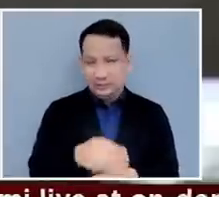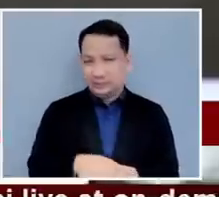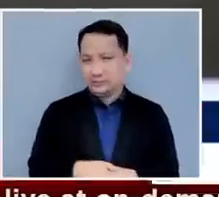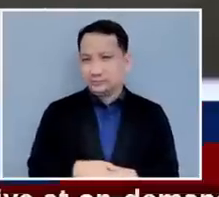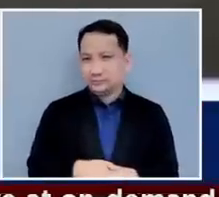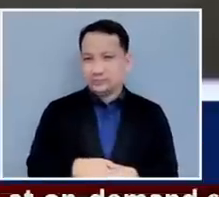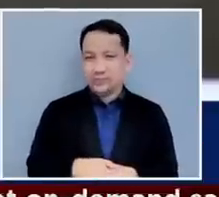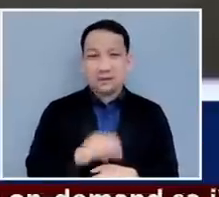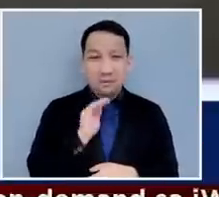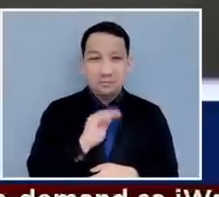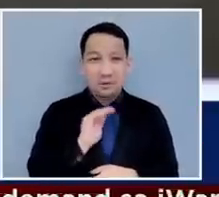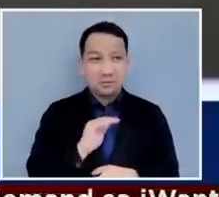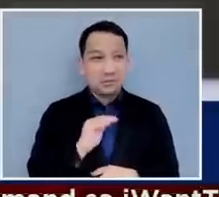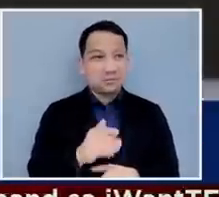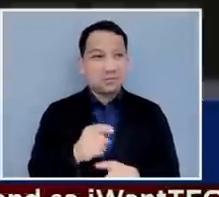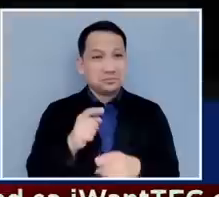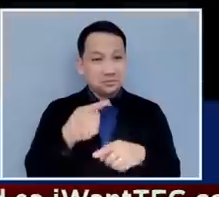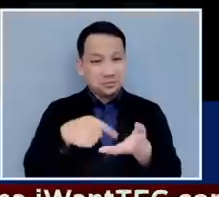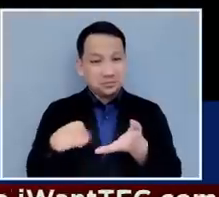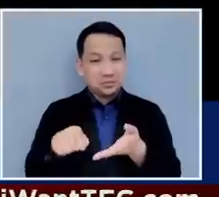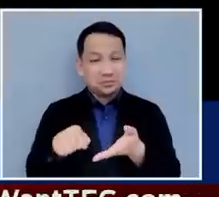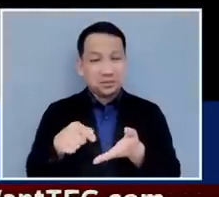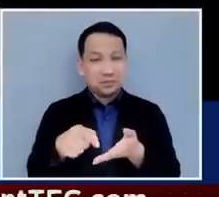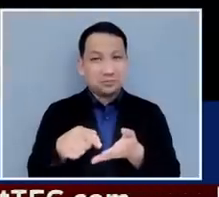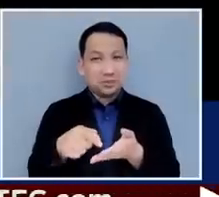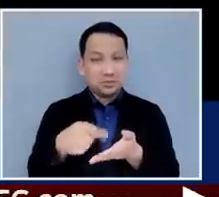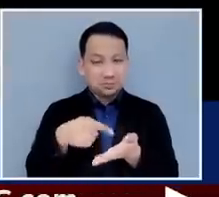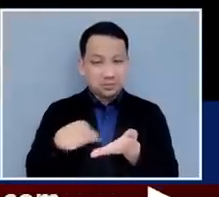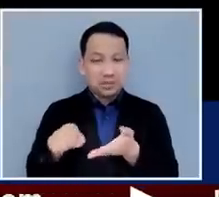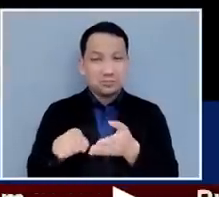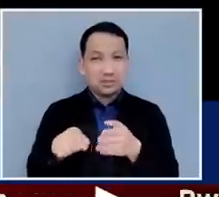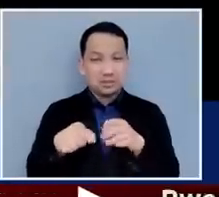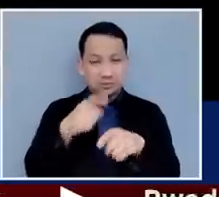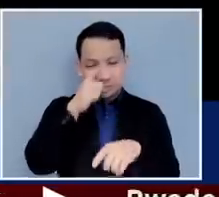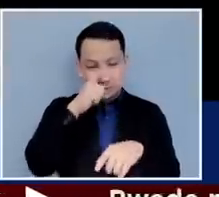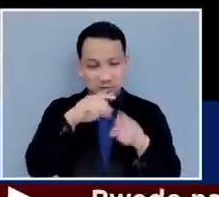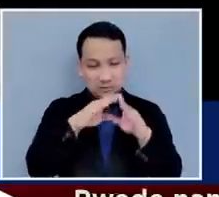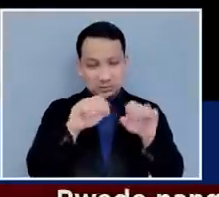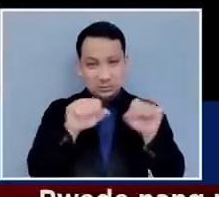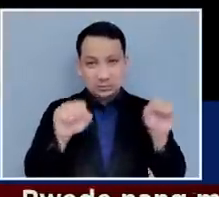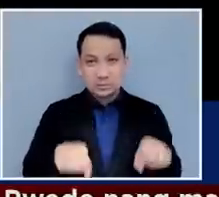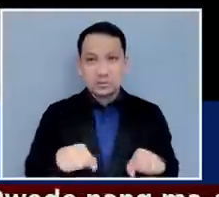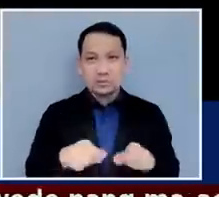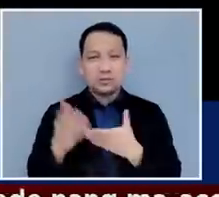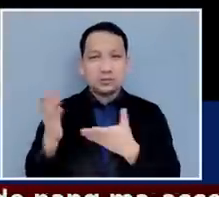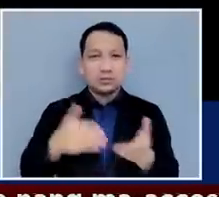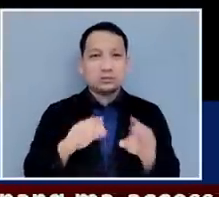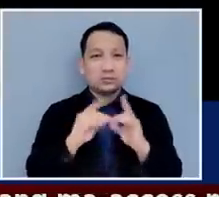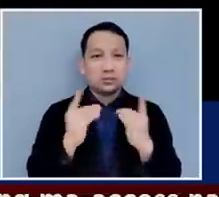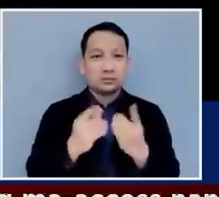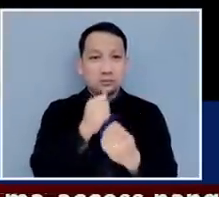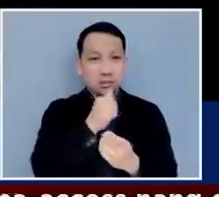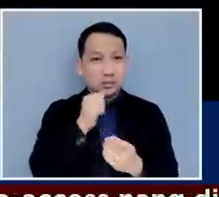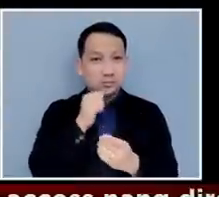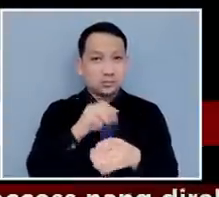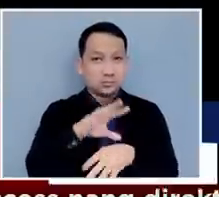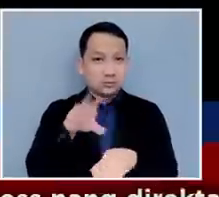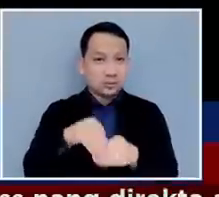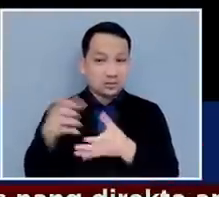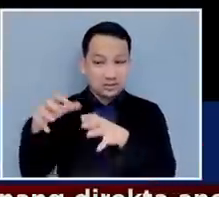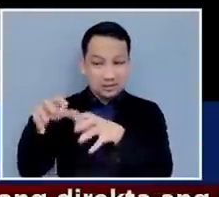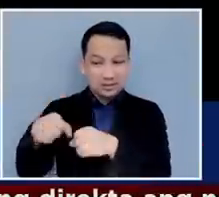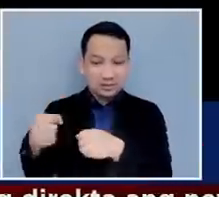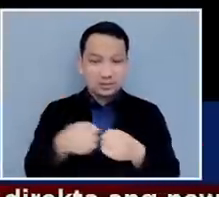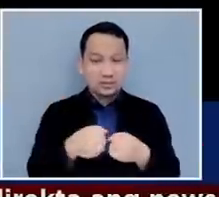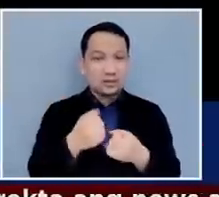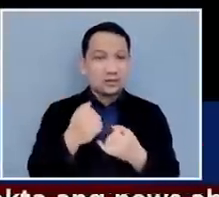pa, nagbabayad ka pa ng mga pwesto. Plano ng Department of Agriculture na ibenta sa Kadiwa stores ang mga nakumpiskang smuggled